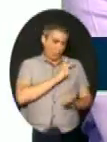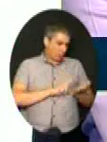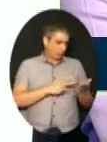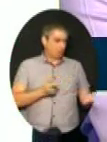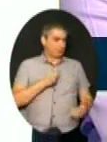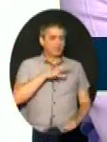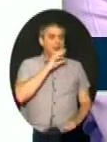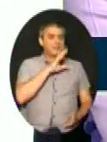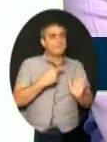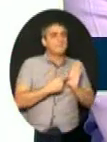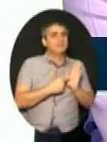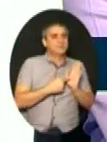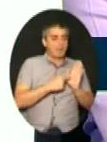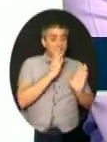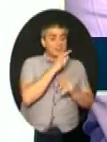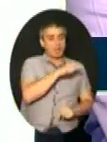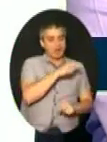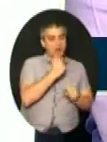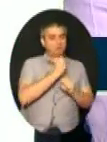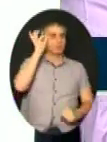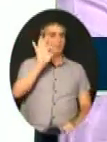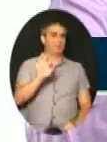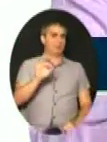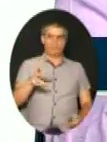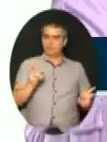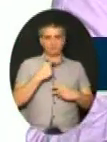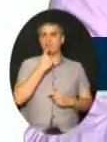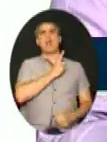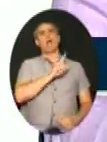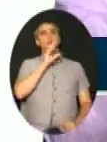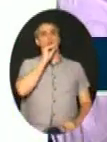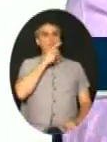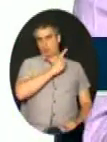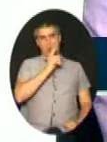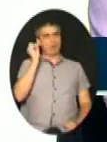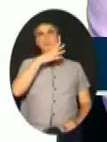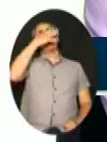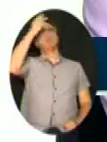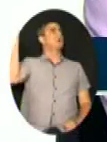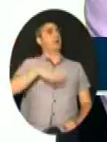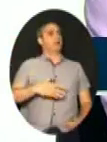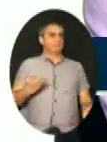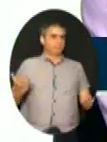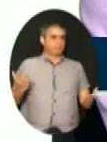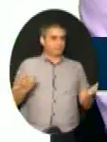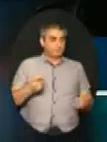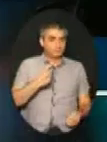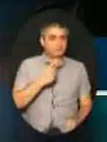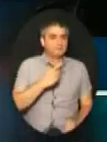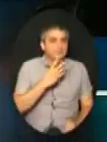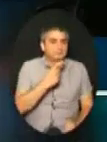צריך לדבר על המניע של אותו טרוריסט לפגוע. אי אפשר לומר אסור לדבר, הוא לא הגיע מהשמיים. אבל טרור, יש לו